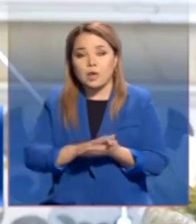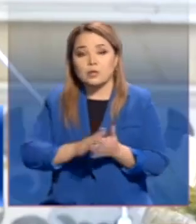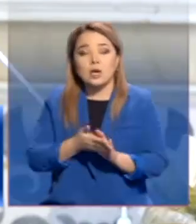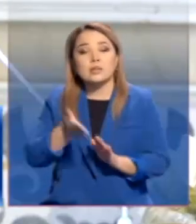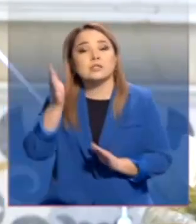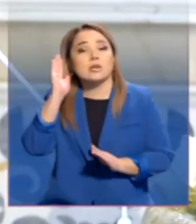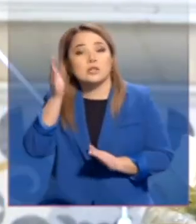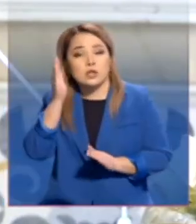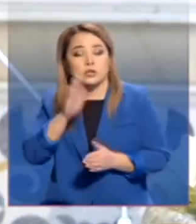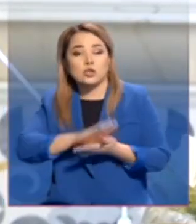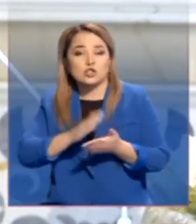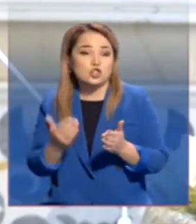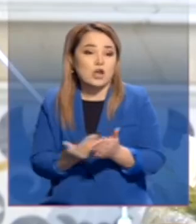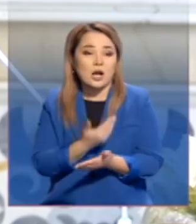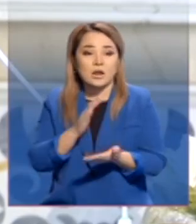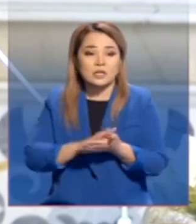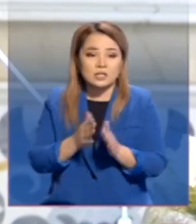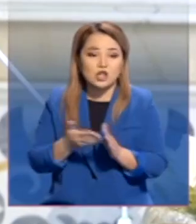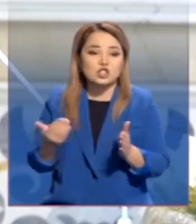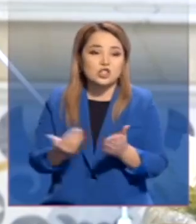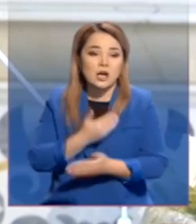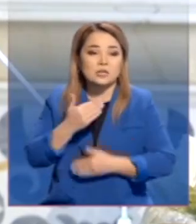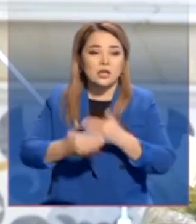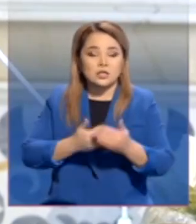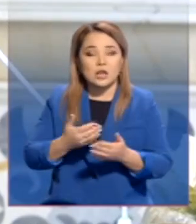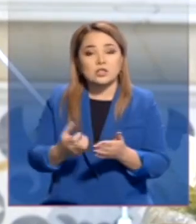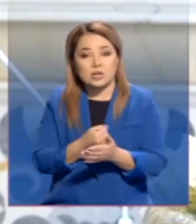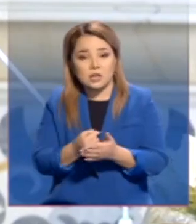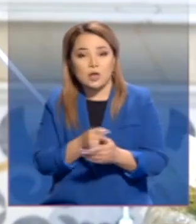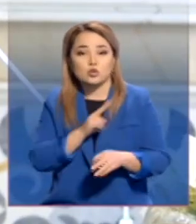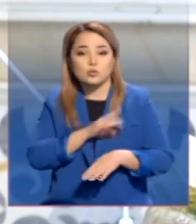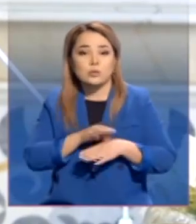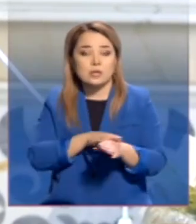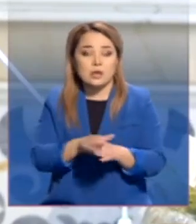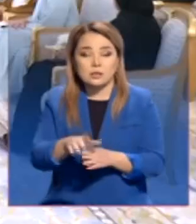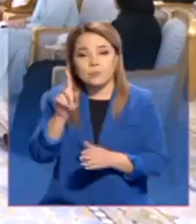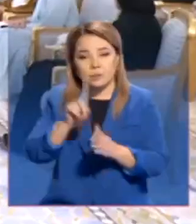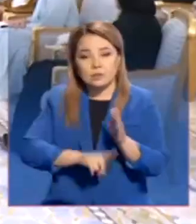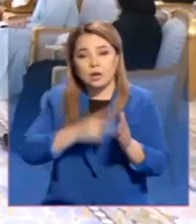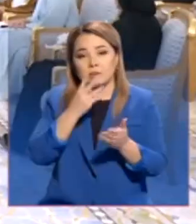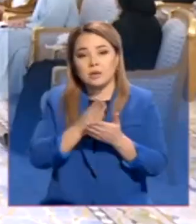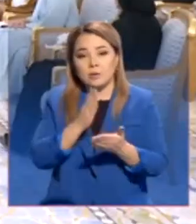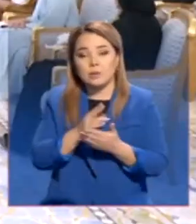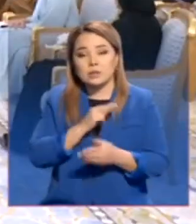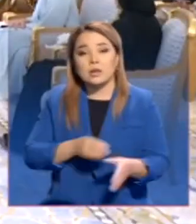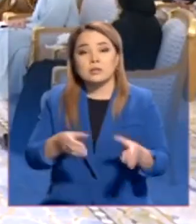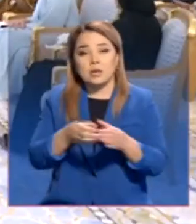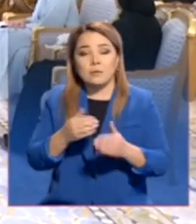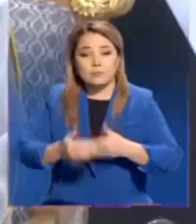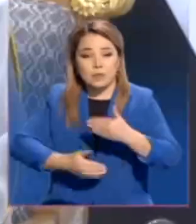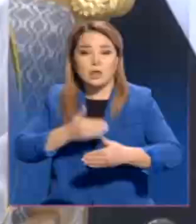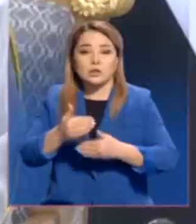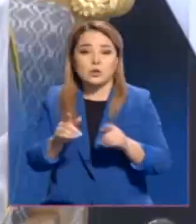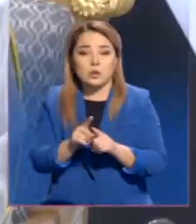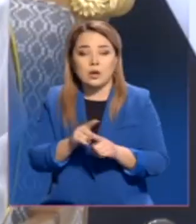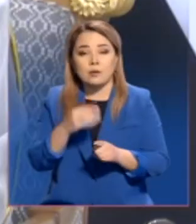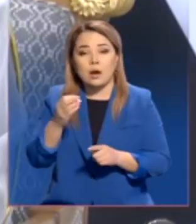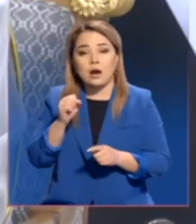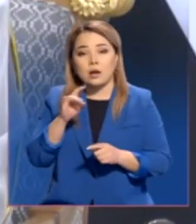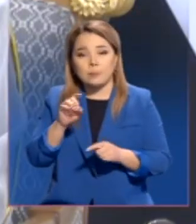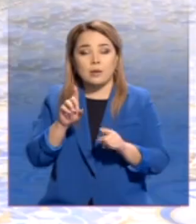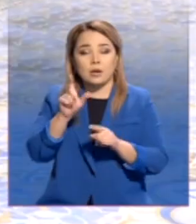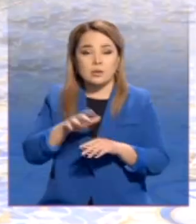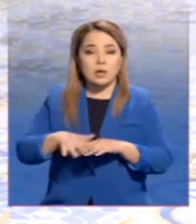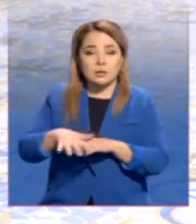келешекте жаңа келісімдерге, жаңа жетістіктерге қол жеткіземіз деп мен ойлаймын. Ал серіктестікке серпін беруге әмірліктер де